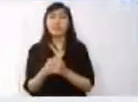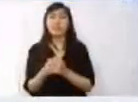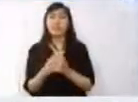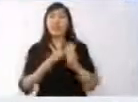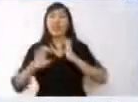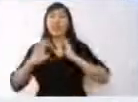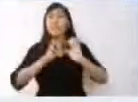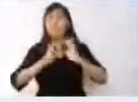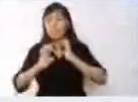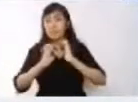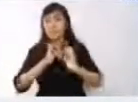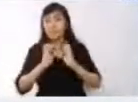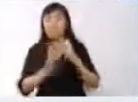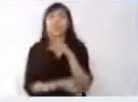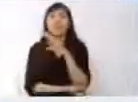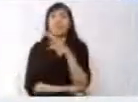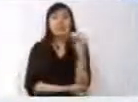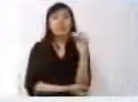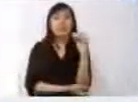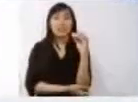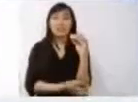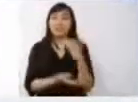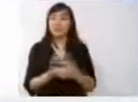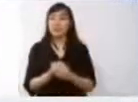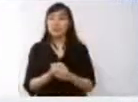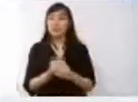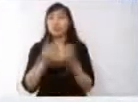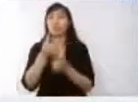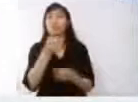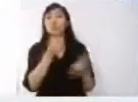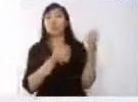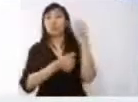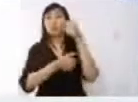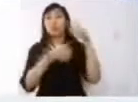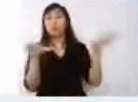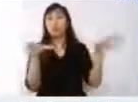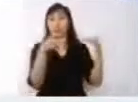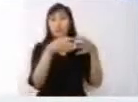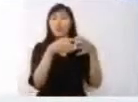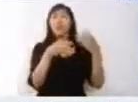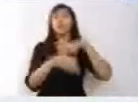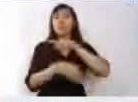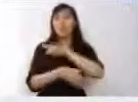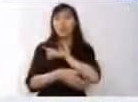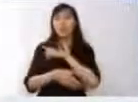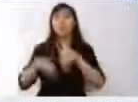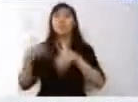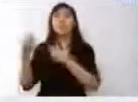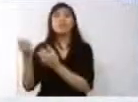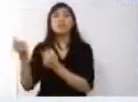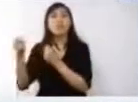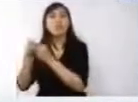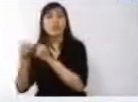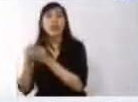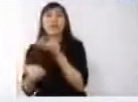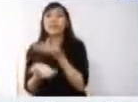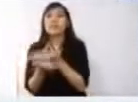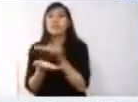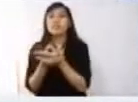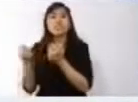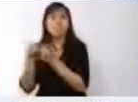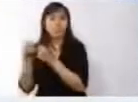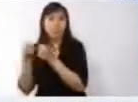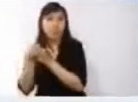Kumustahin naman po natin yung repatriation efforts ng ating pamahalaan. Ilan na po ba yung nakabalik na